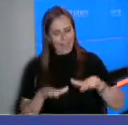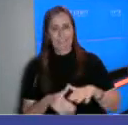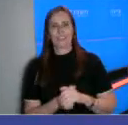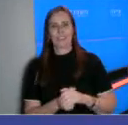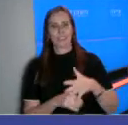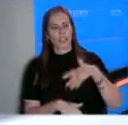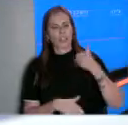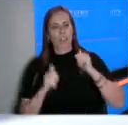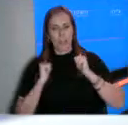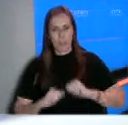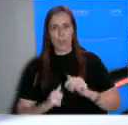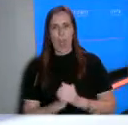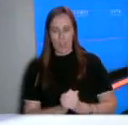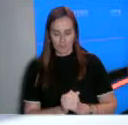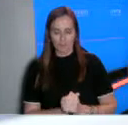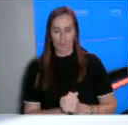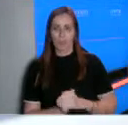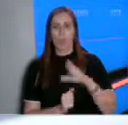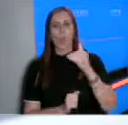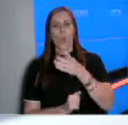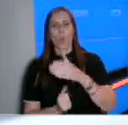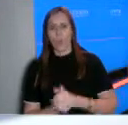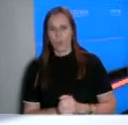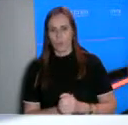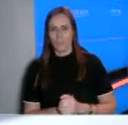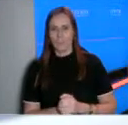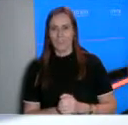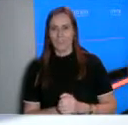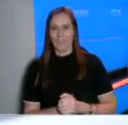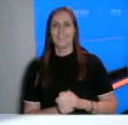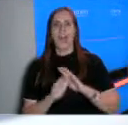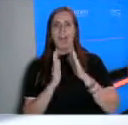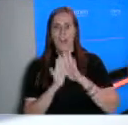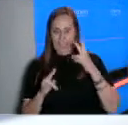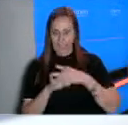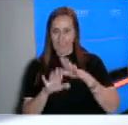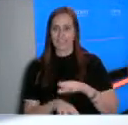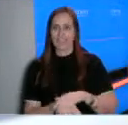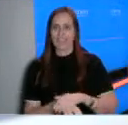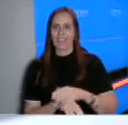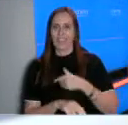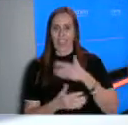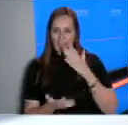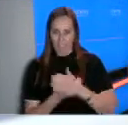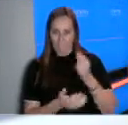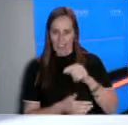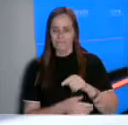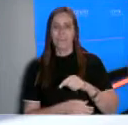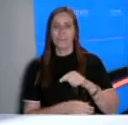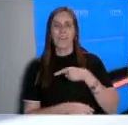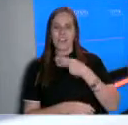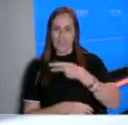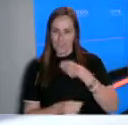ואת תרגישי יותר בנוח. דודו כהן שלנו. דודו ואני... אכלתי פה כמה אדומים. דודו